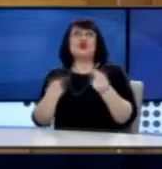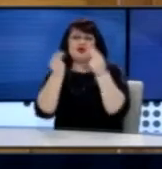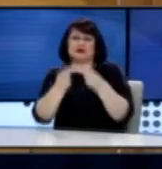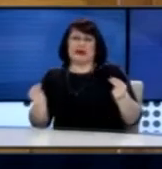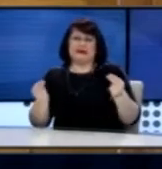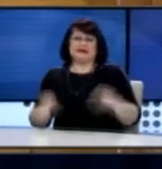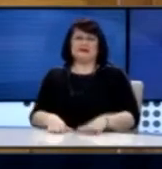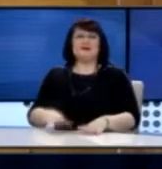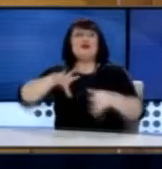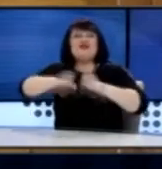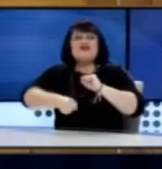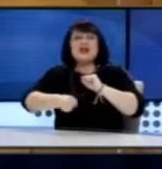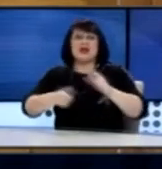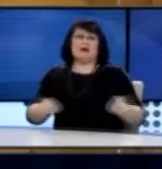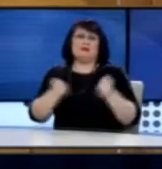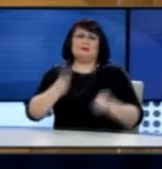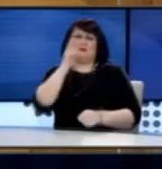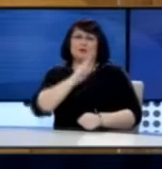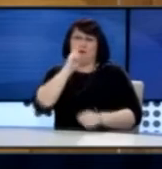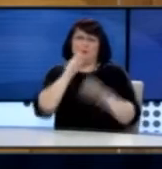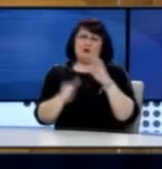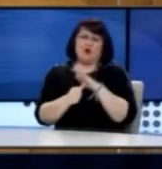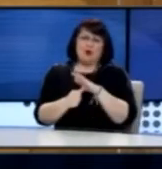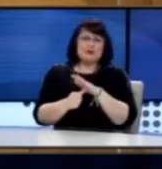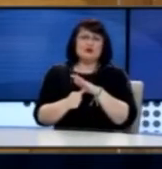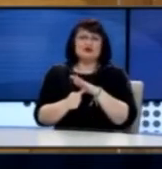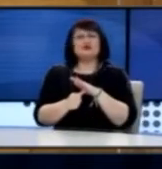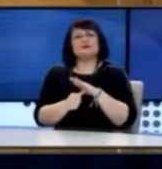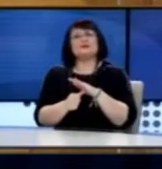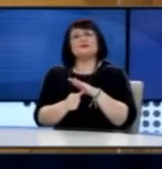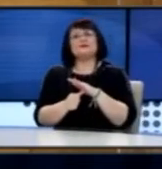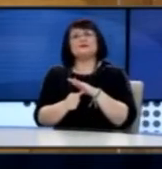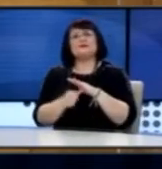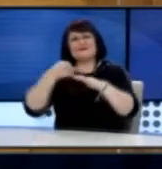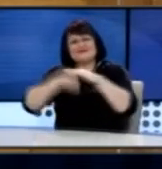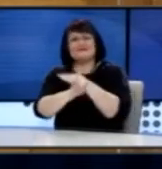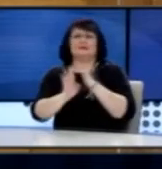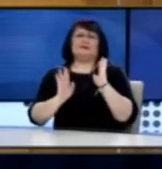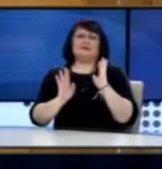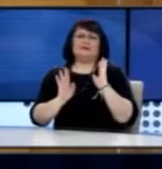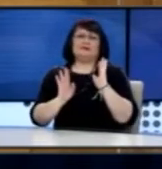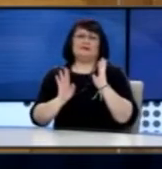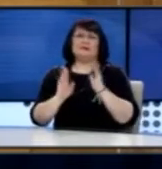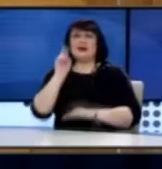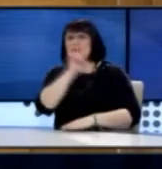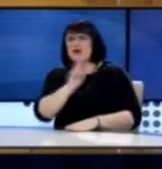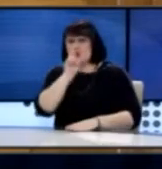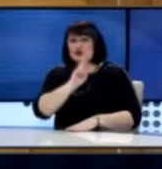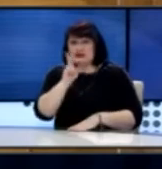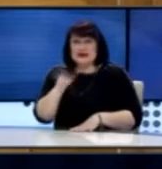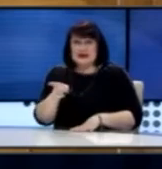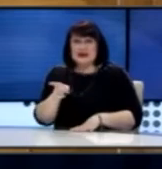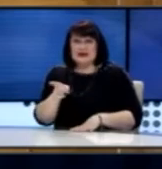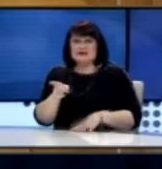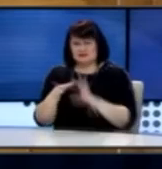Αμφισβητεί με τη χρήση βίας την εδαφική ακεραιότητα μιας γειτονικής χώρας με την οποία μάλιστα η Ρωσία